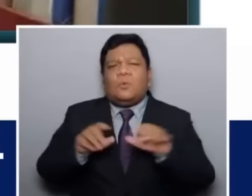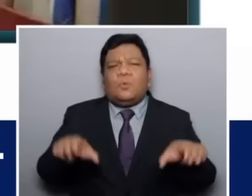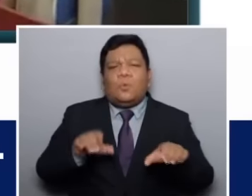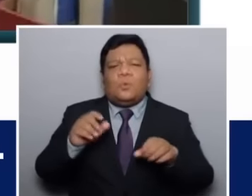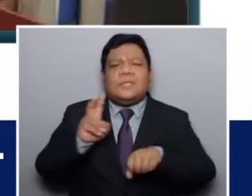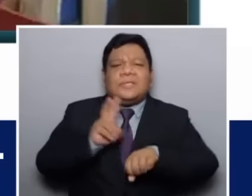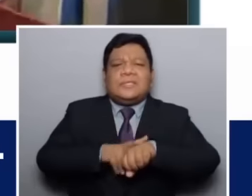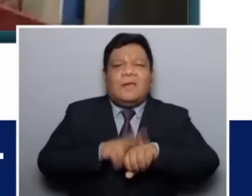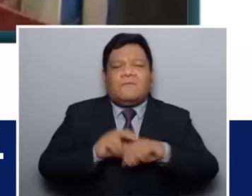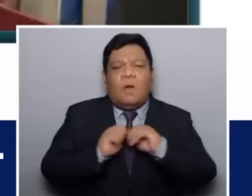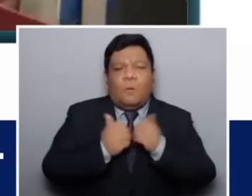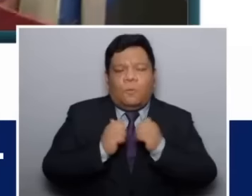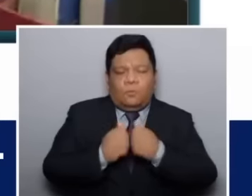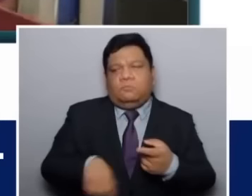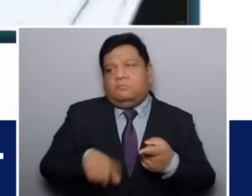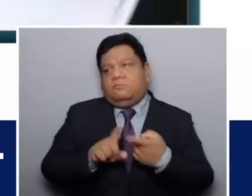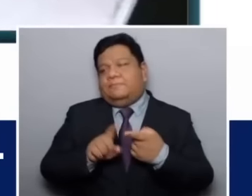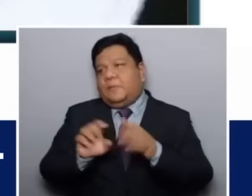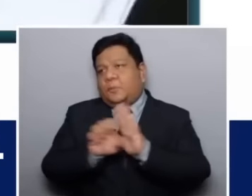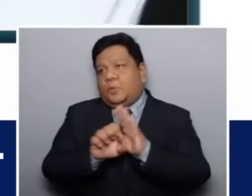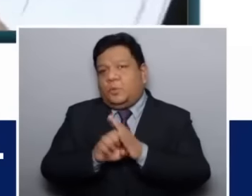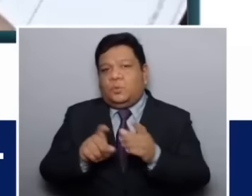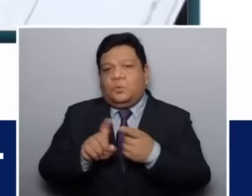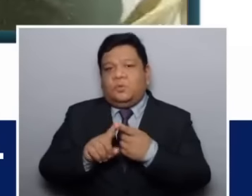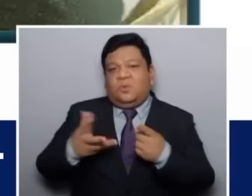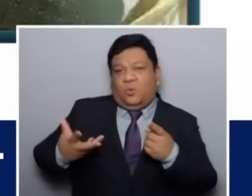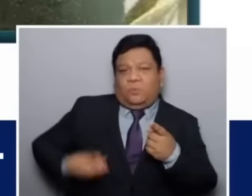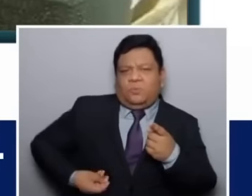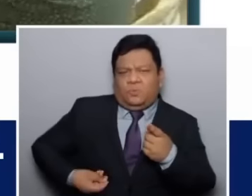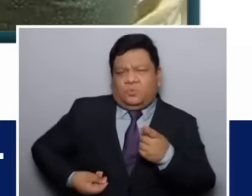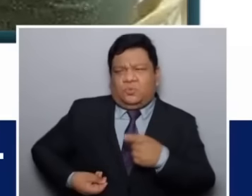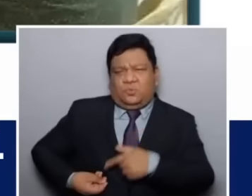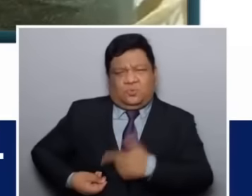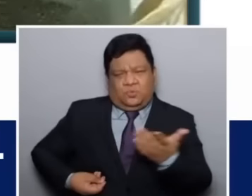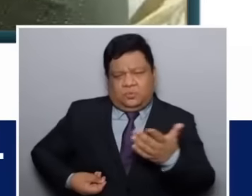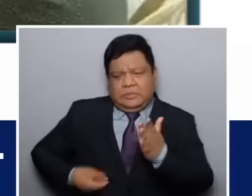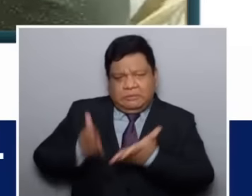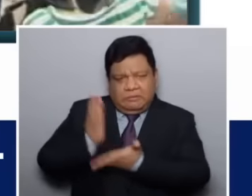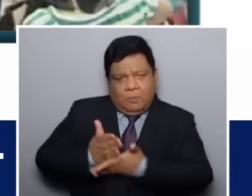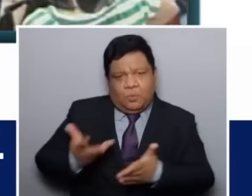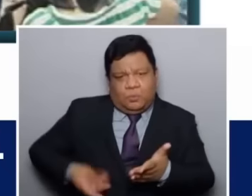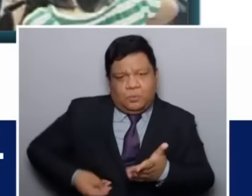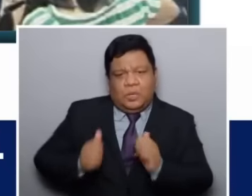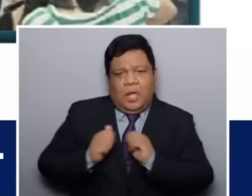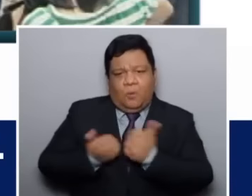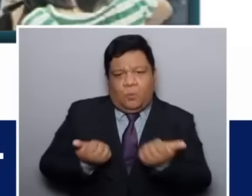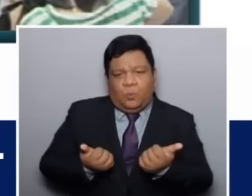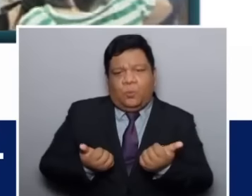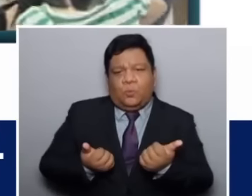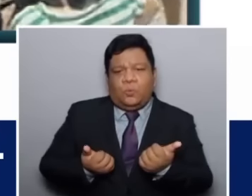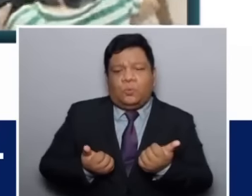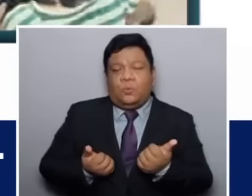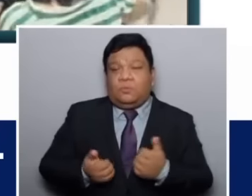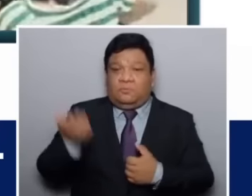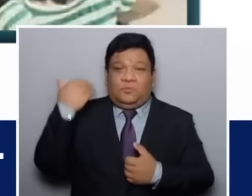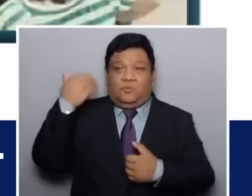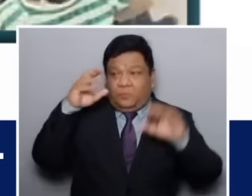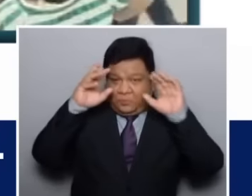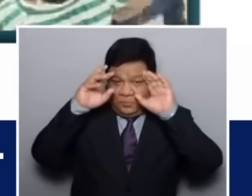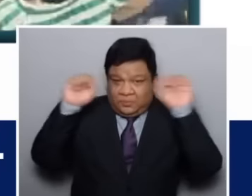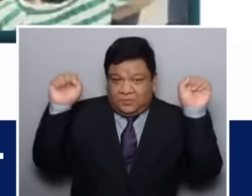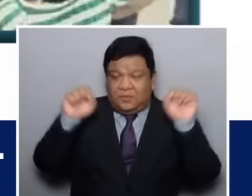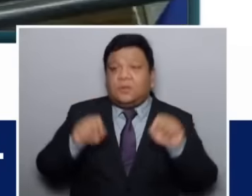Oo. Nandyan po ang corruption. Mm-mm. Bakit hindi po i-stop yan? In fact, in the previous administration, di po